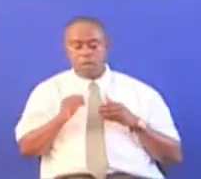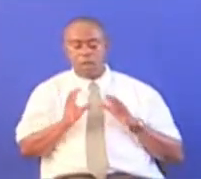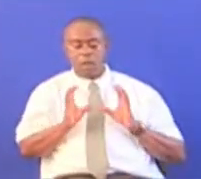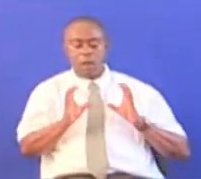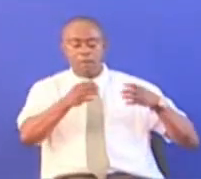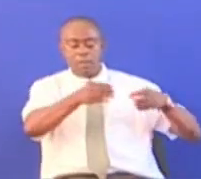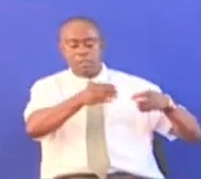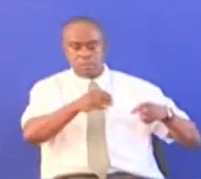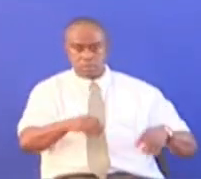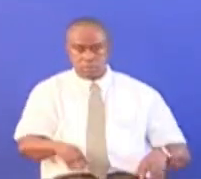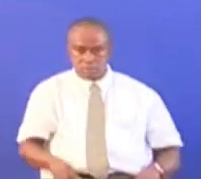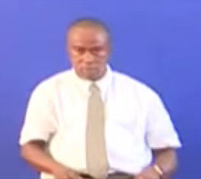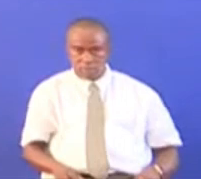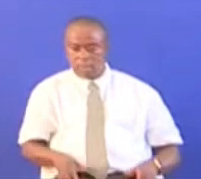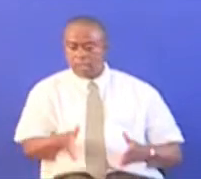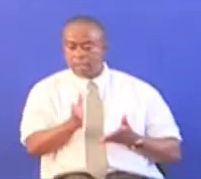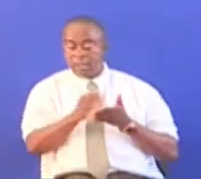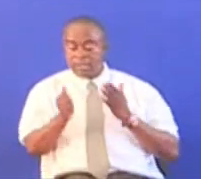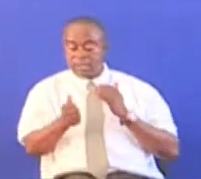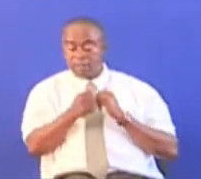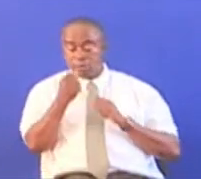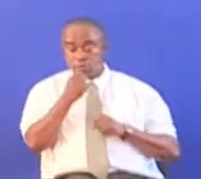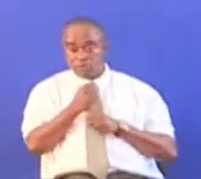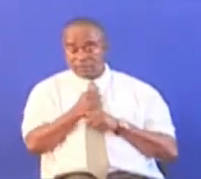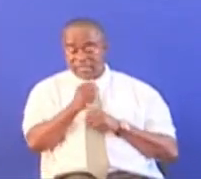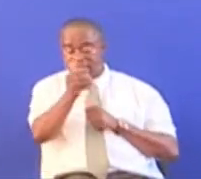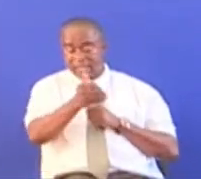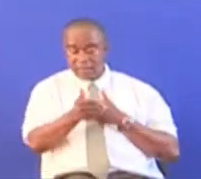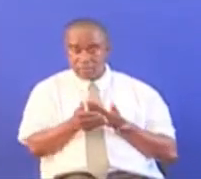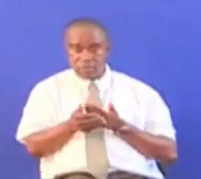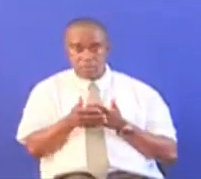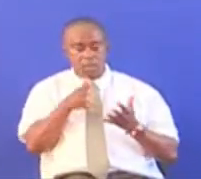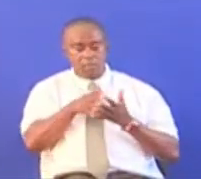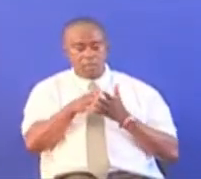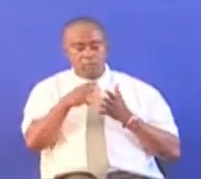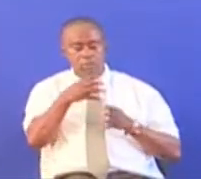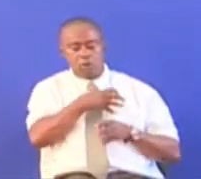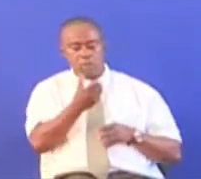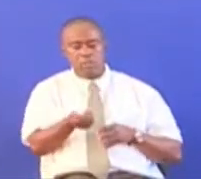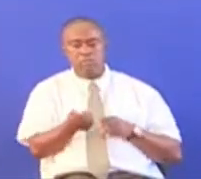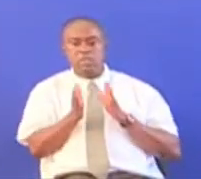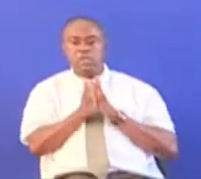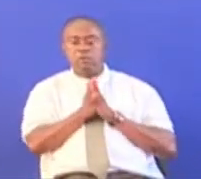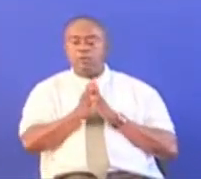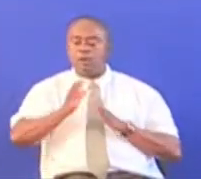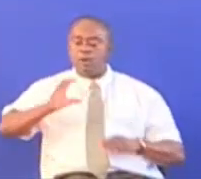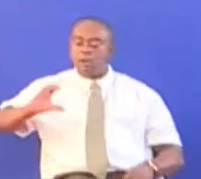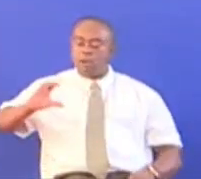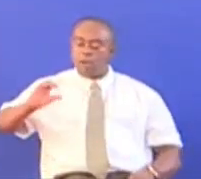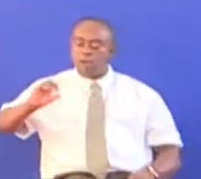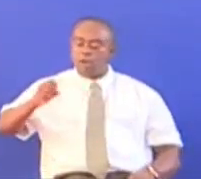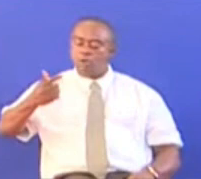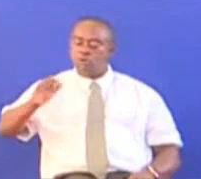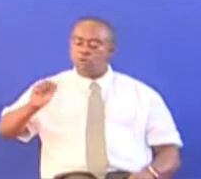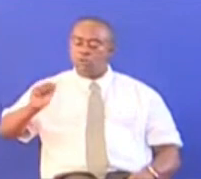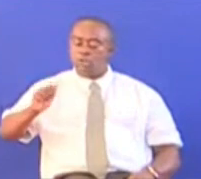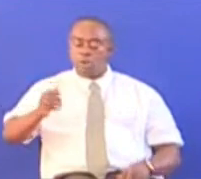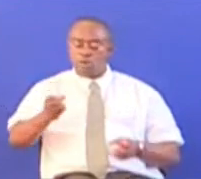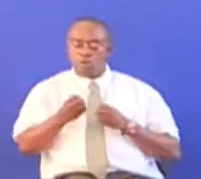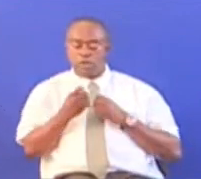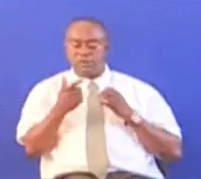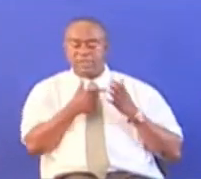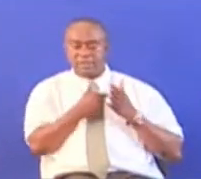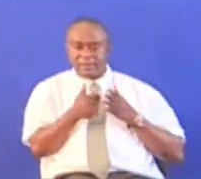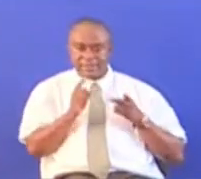walilileta. Na miongoni mwa mambo ambayo tumeyafanya hivi karibuni kwa maelekezo ya waziri, nimewaomba COSOTA walipe majina